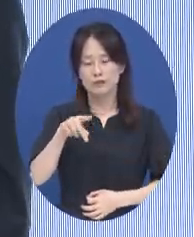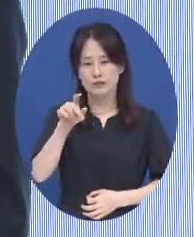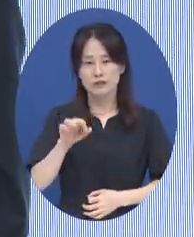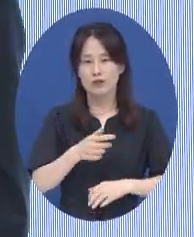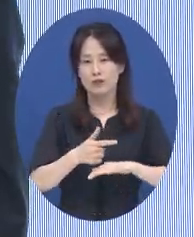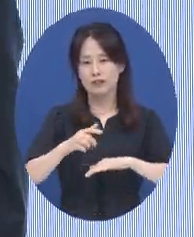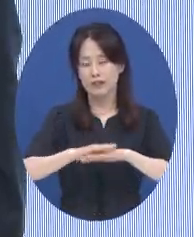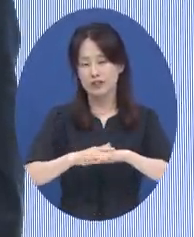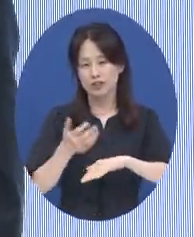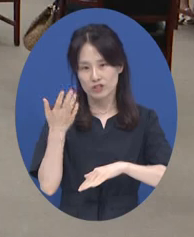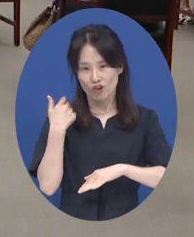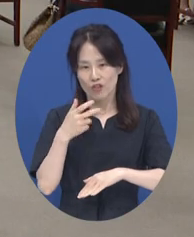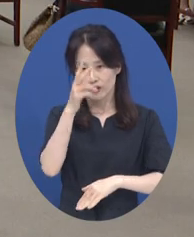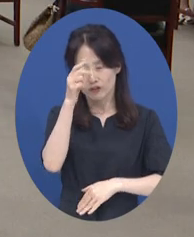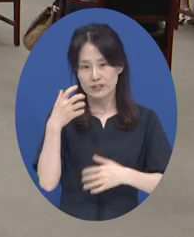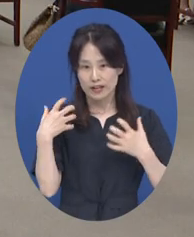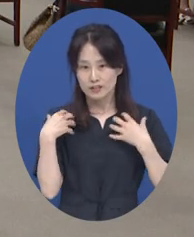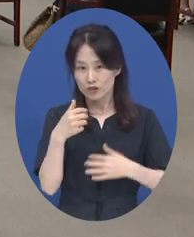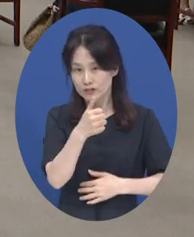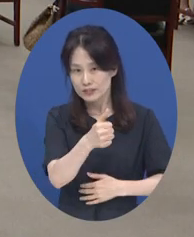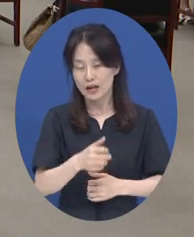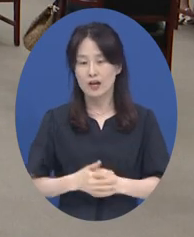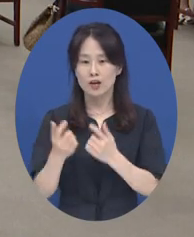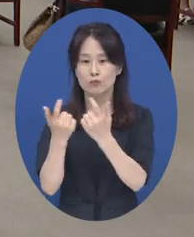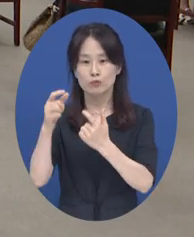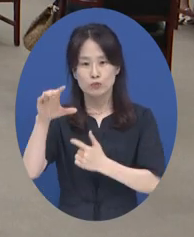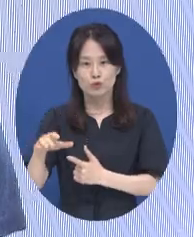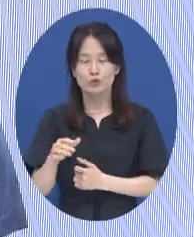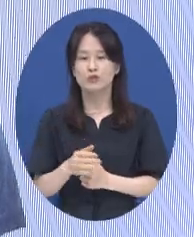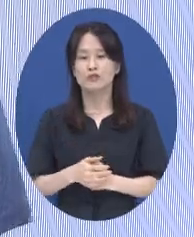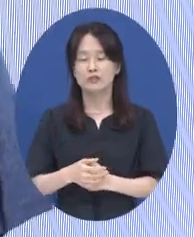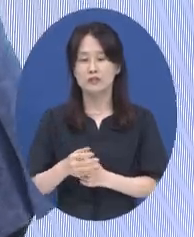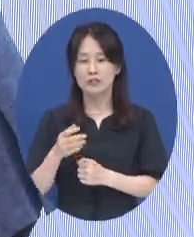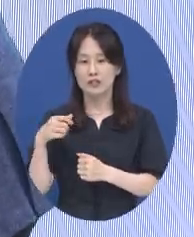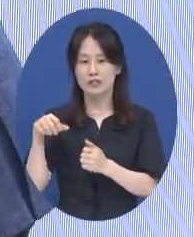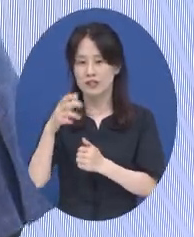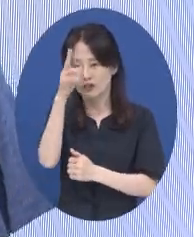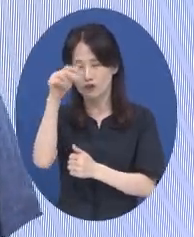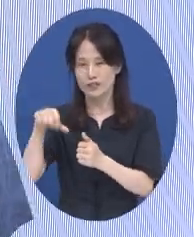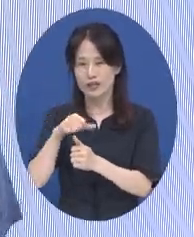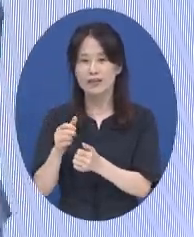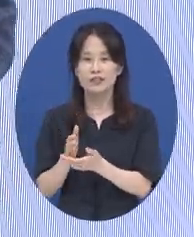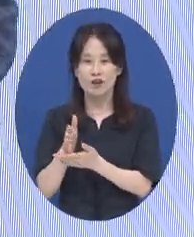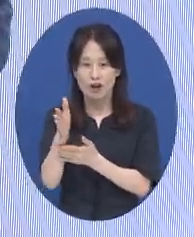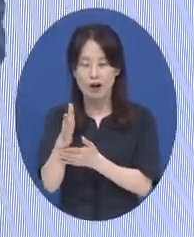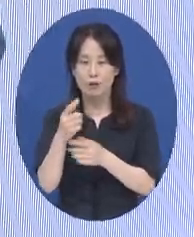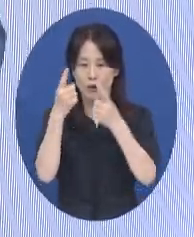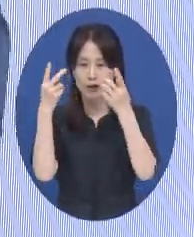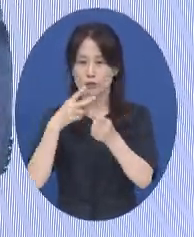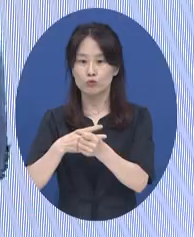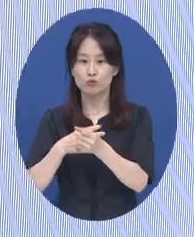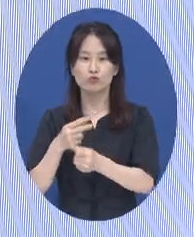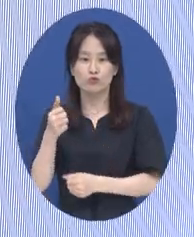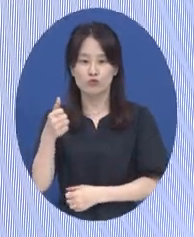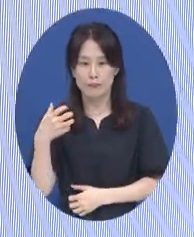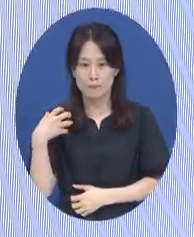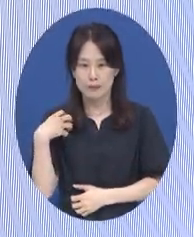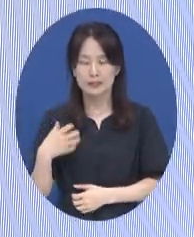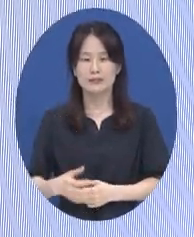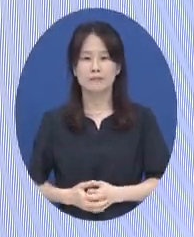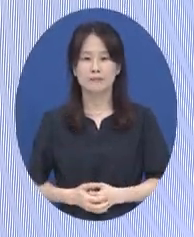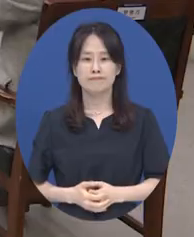1000대 전 경찰청장의 북부 위원장은 신현기 1세대 경찰행정학과 교수 겸 한국 차지 경찰학 회장이